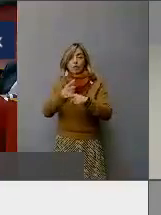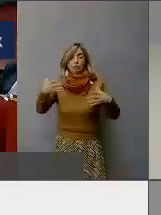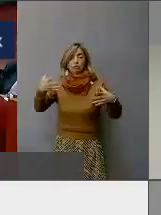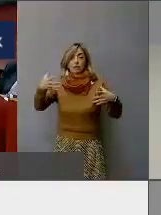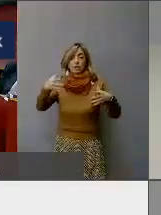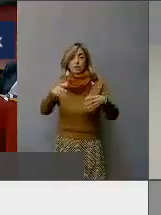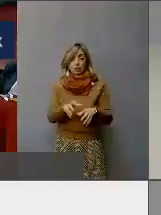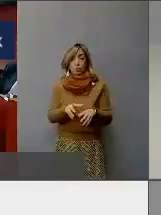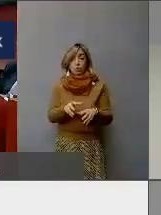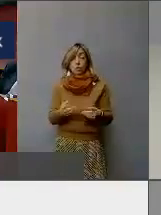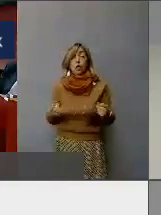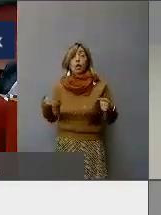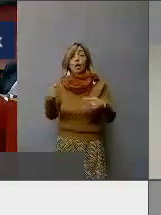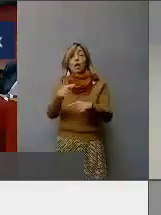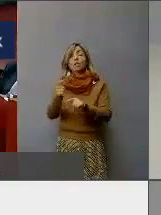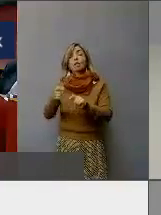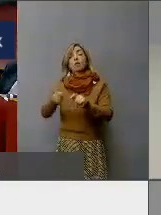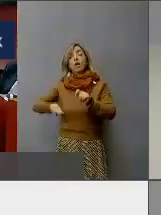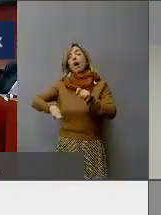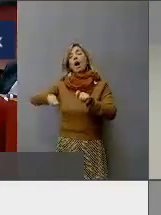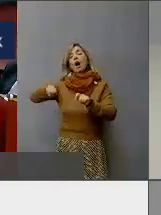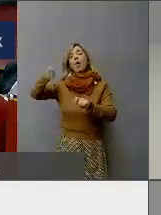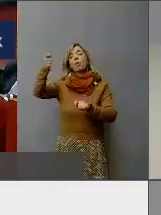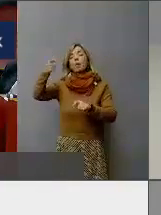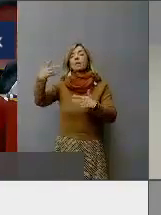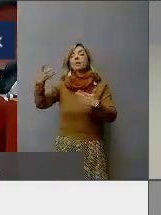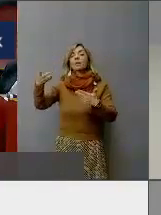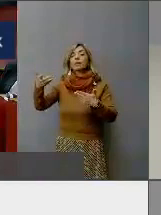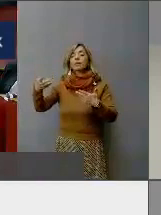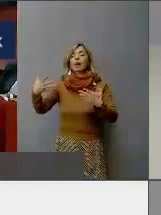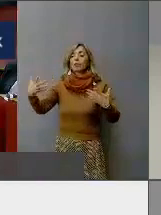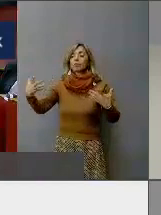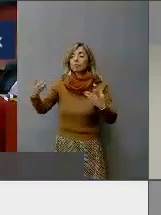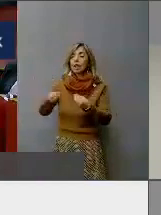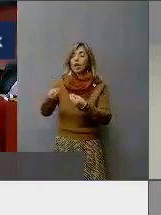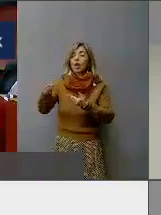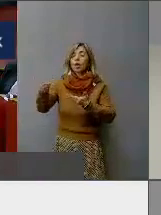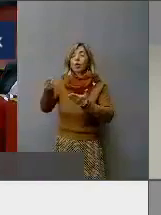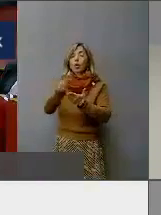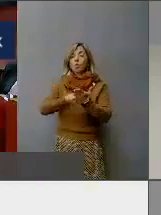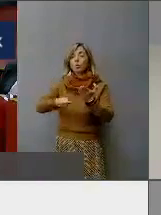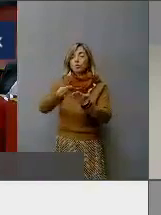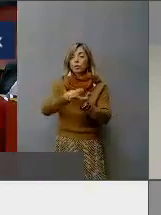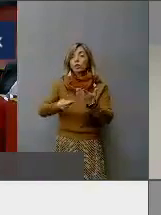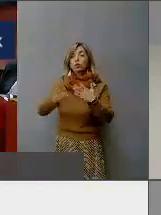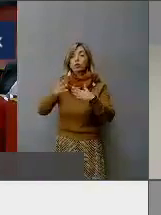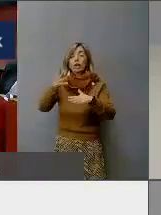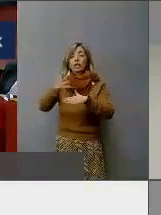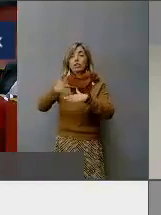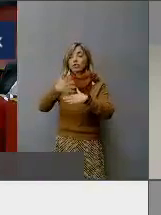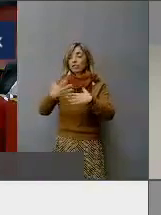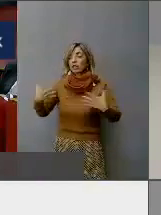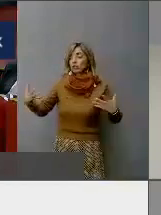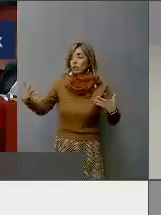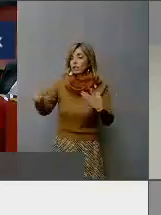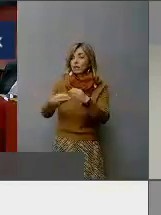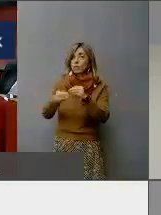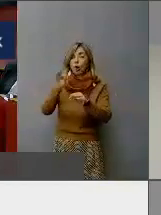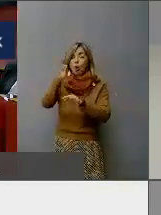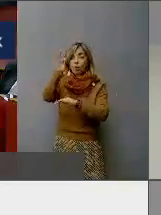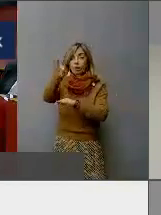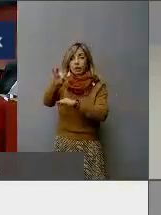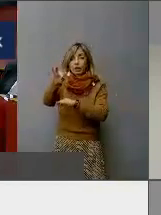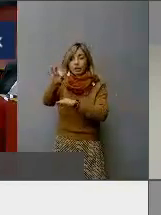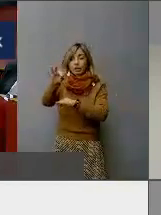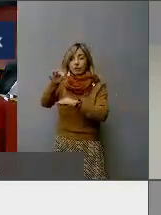aumenti un clima di co progettazione e di identificazione comune di obiettivi stesso vuole con